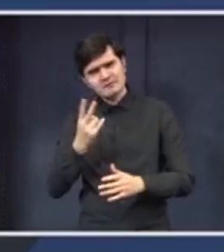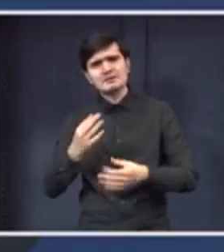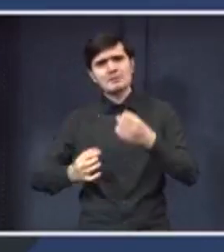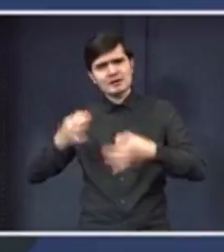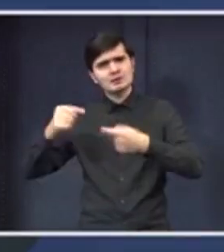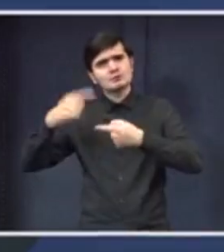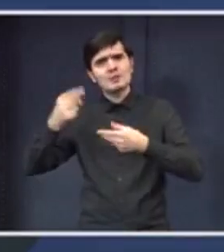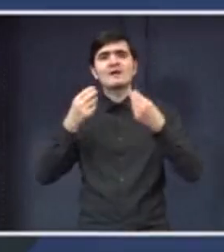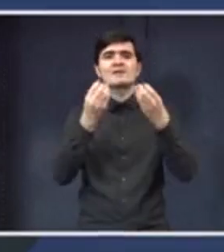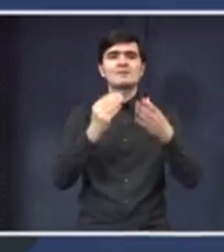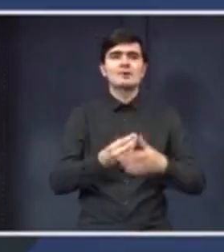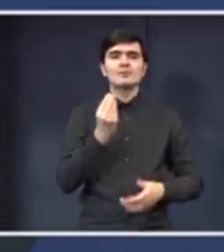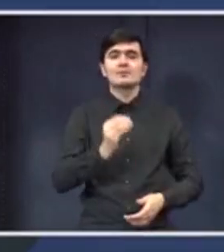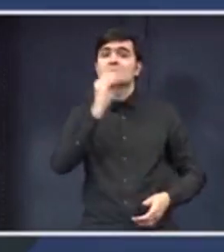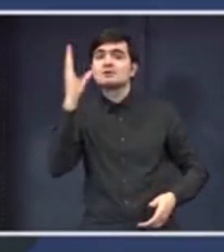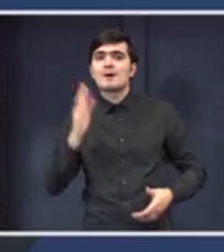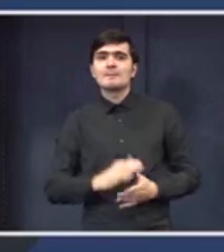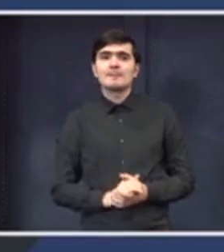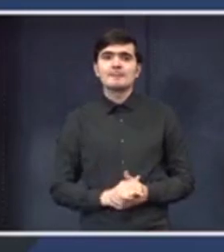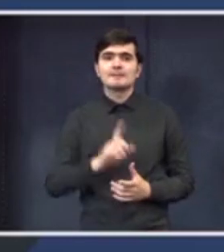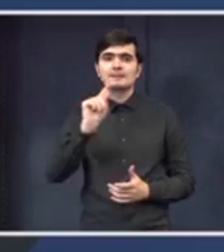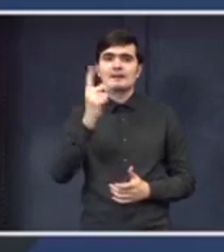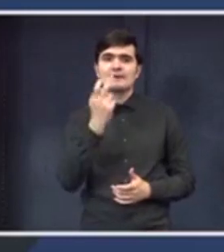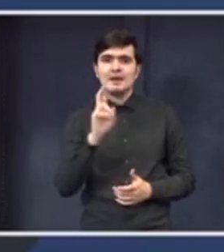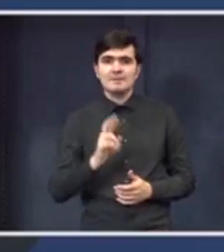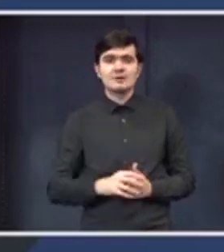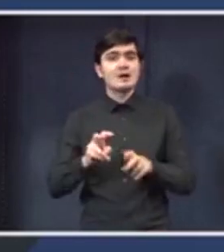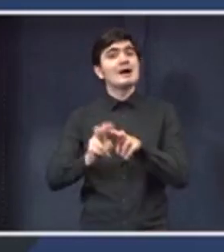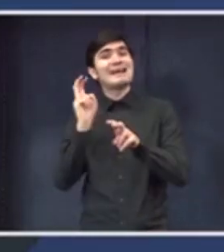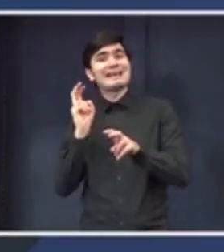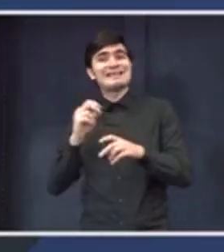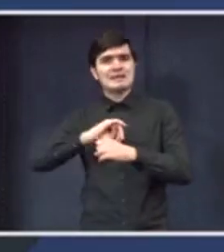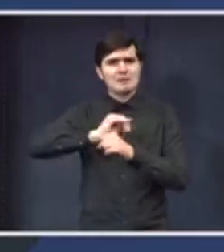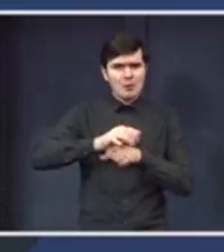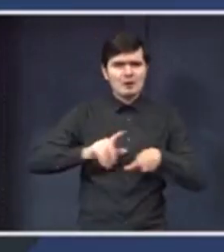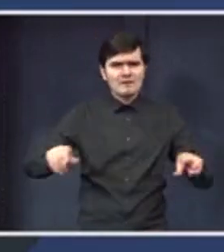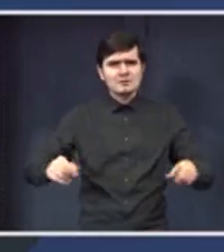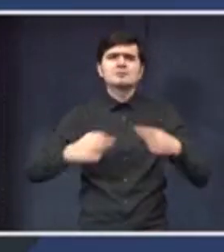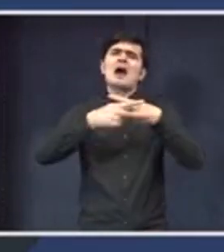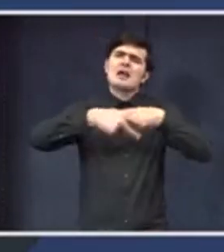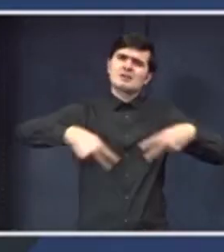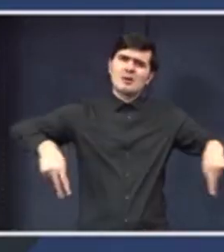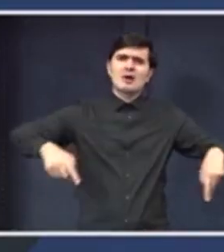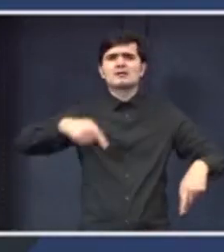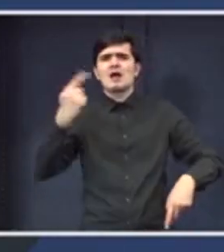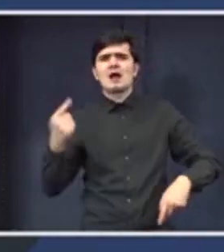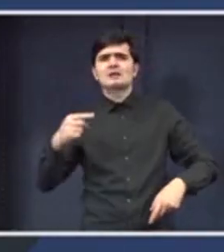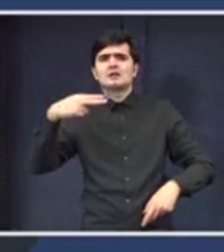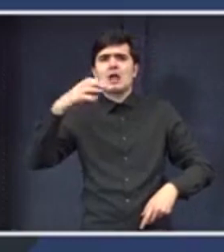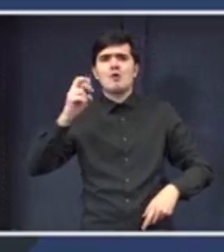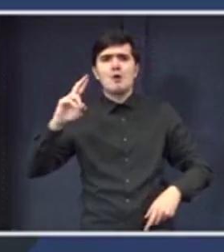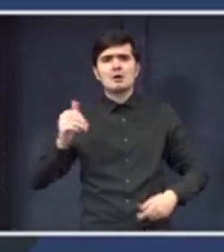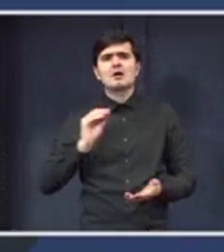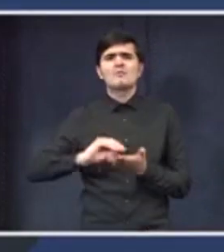bineînțeles. Bună ziua, Marius Ulpe de la TVR, domnule premier. Înainte de pandemie, restaurantele, dar și alte unități Horeca,